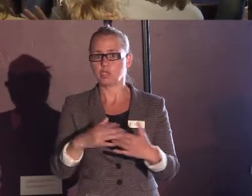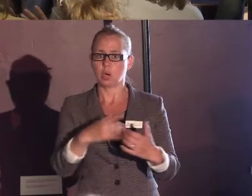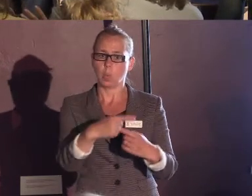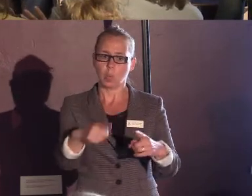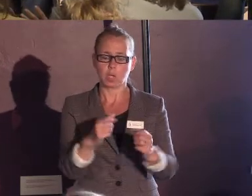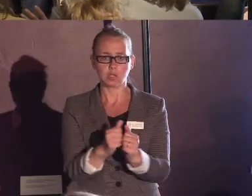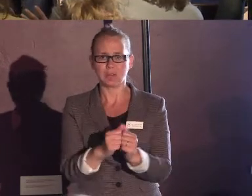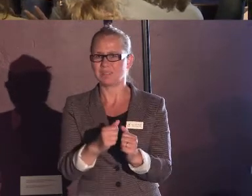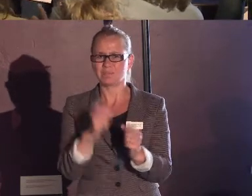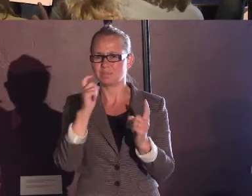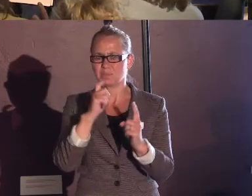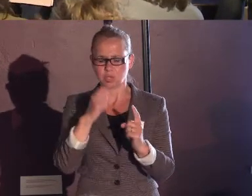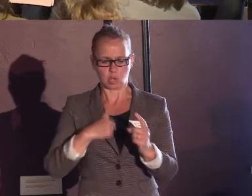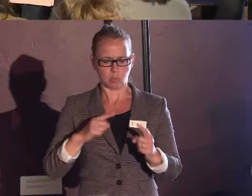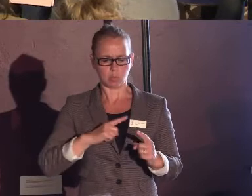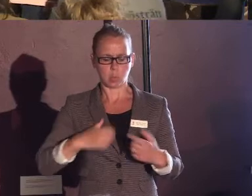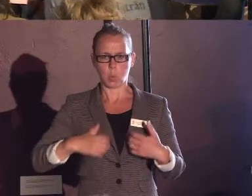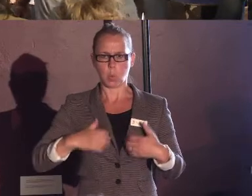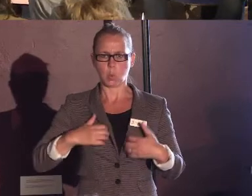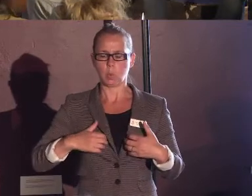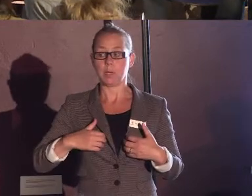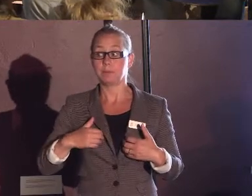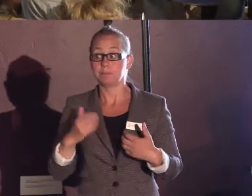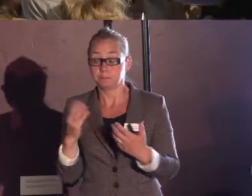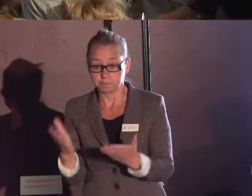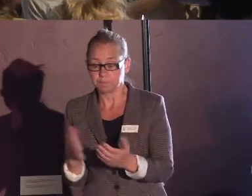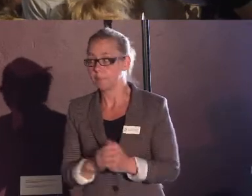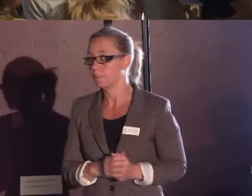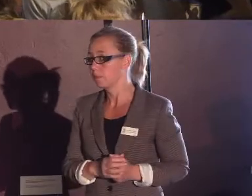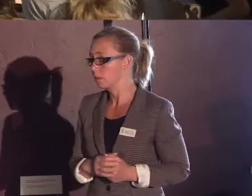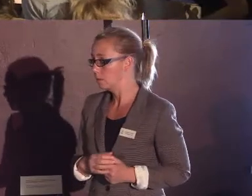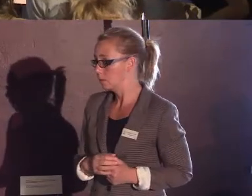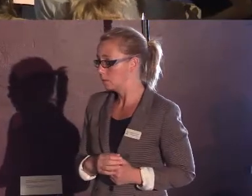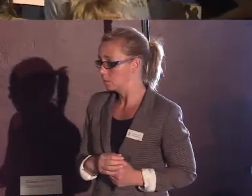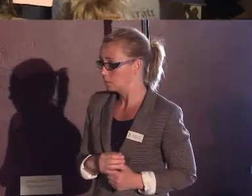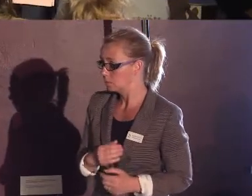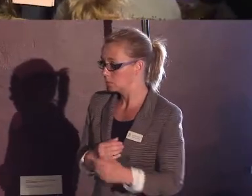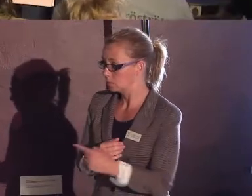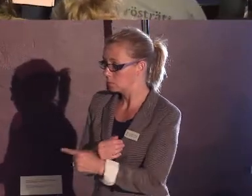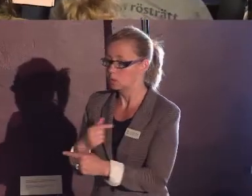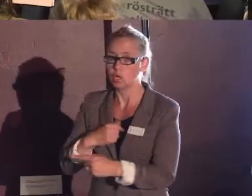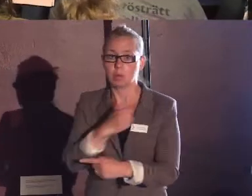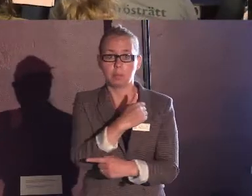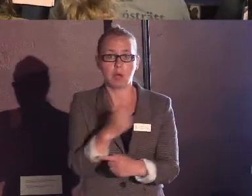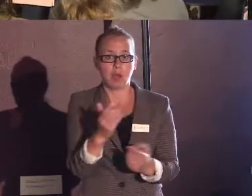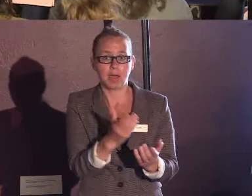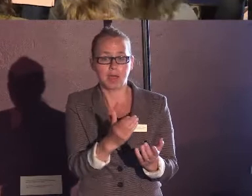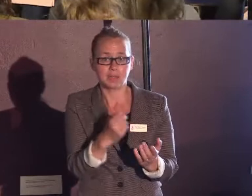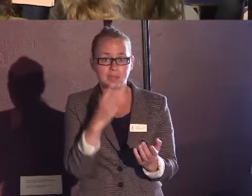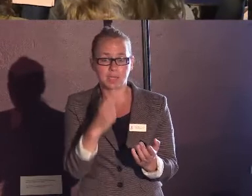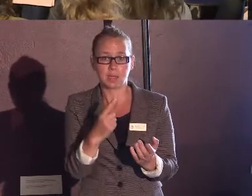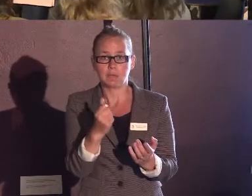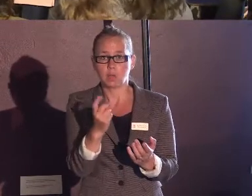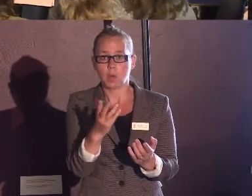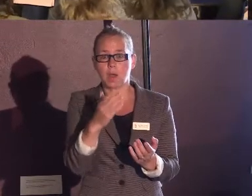sakerna. Jag är jätteoroad över det här. Tack. Jag kan bara referera, det fanns ju för några år sedan så